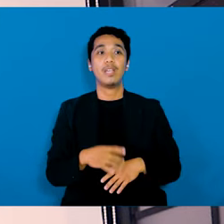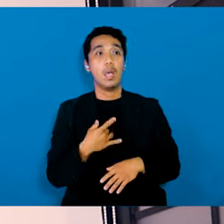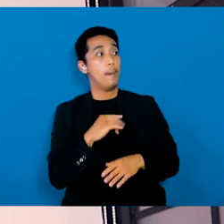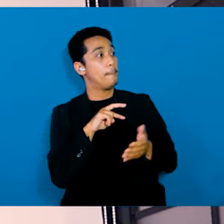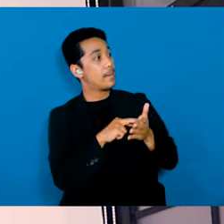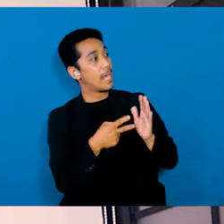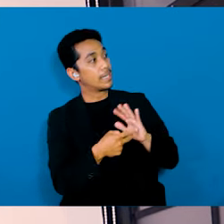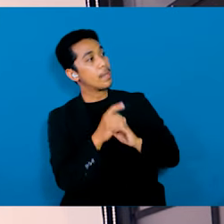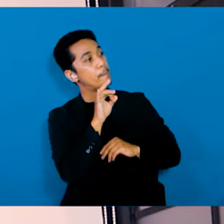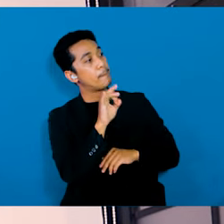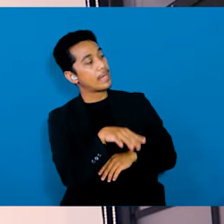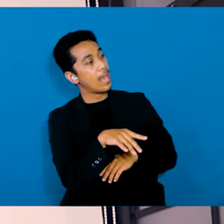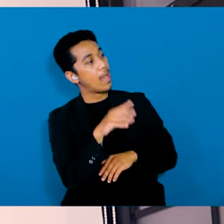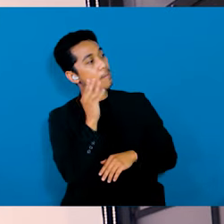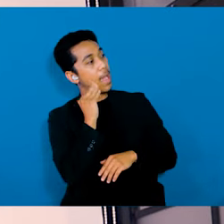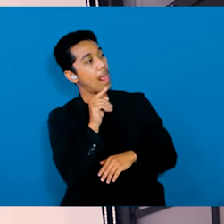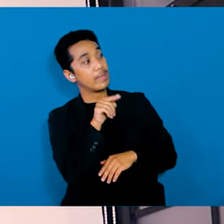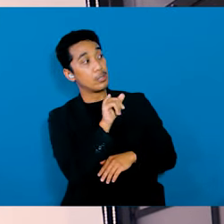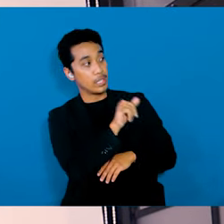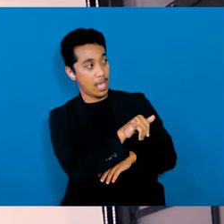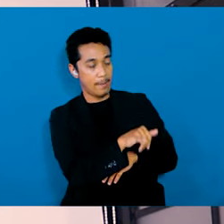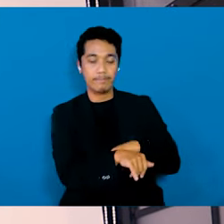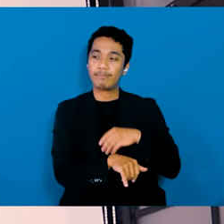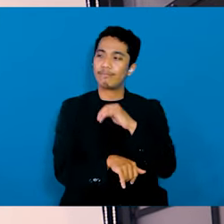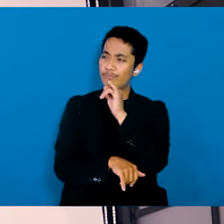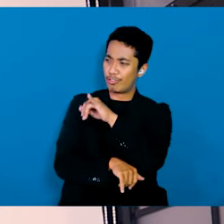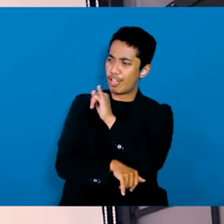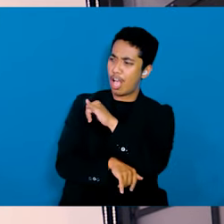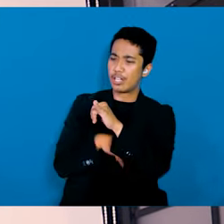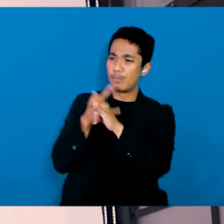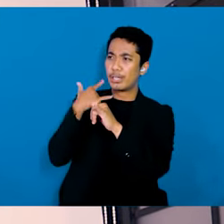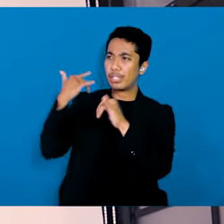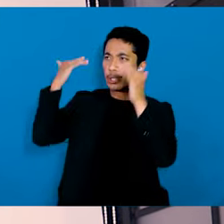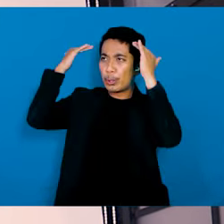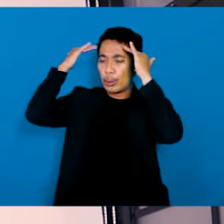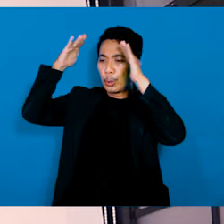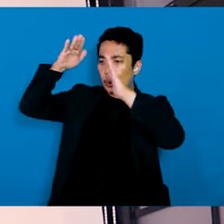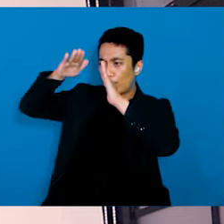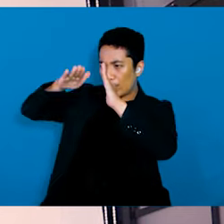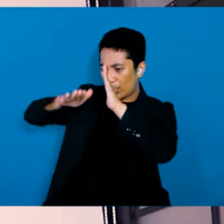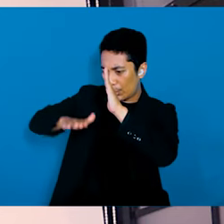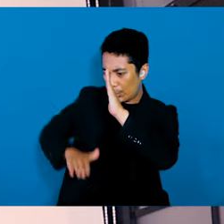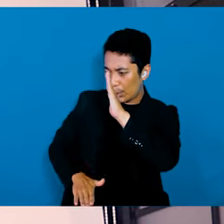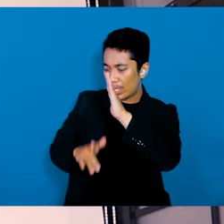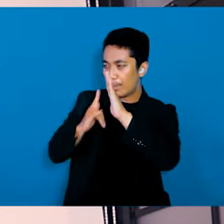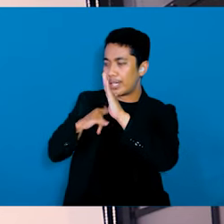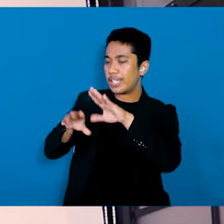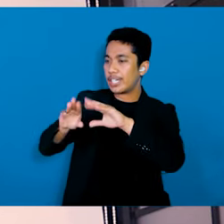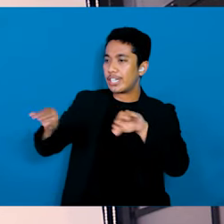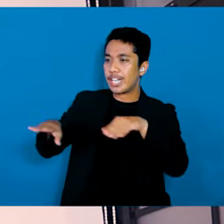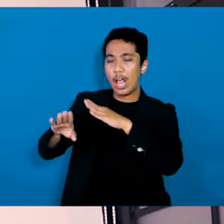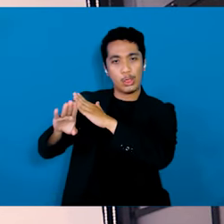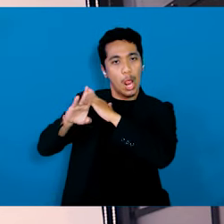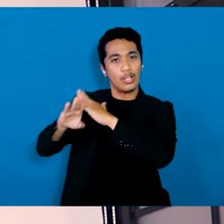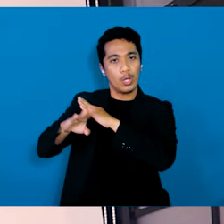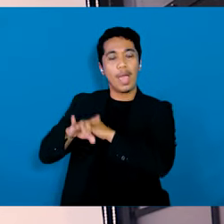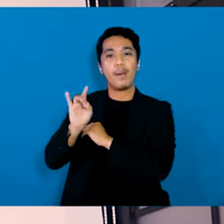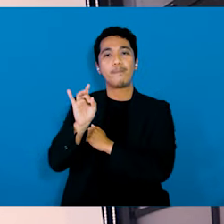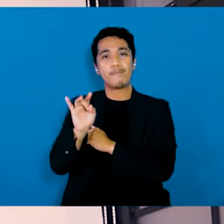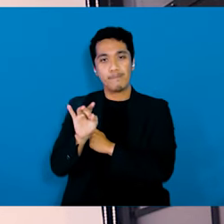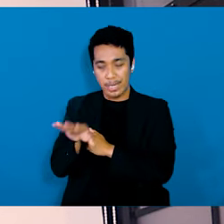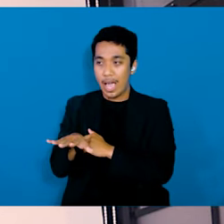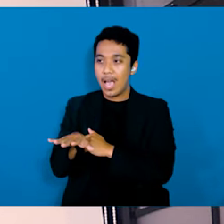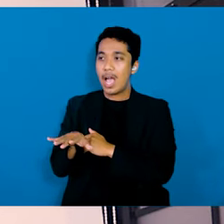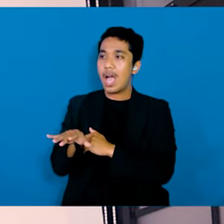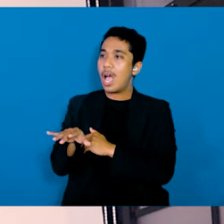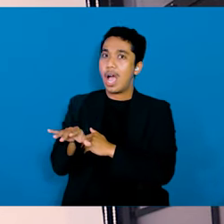Jadi pernah mengalami itu ya Bu ya? Mengalami down juga, pernah melamar pekerjaan ditolak gitu. Yang